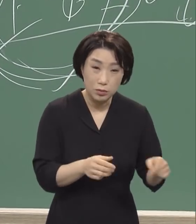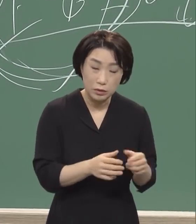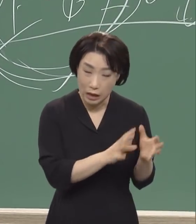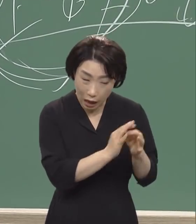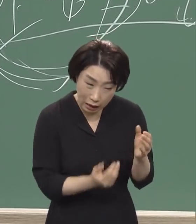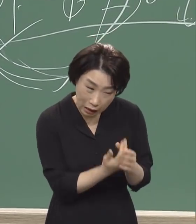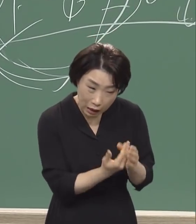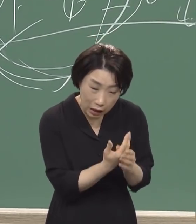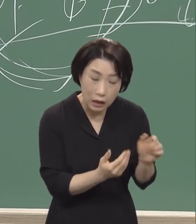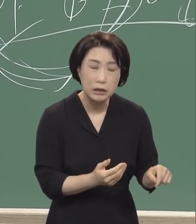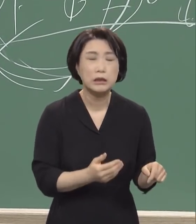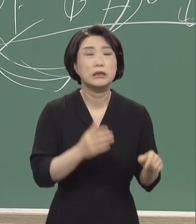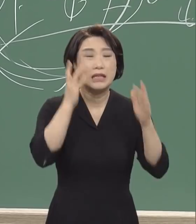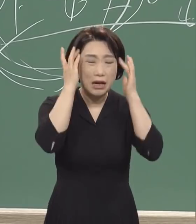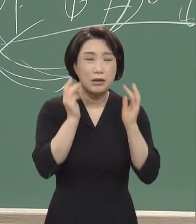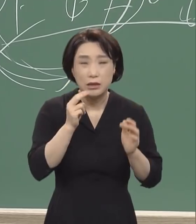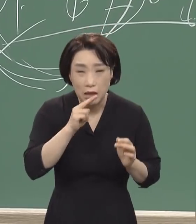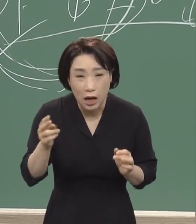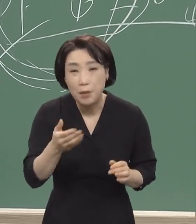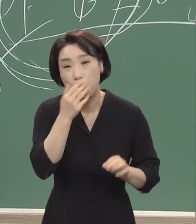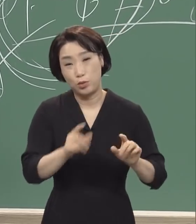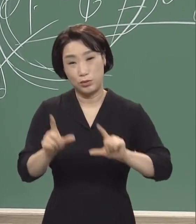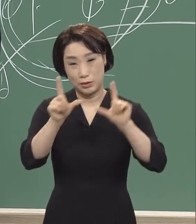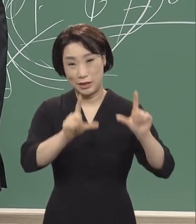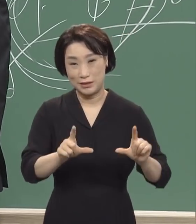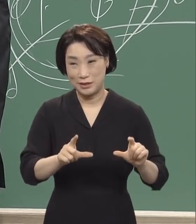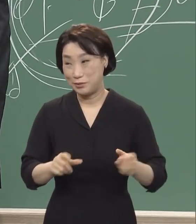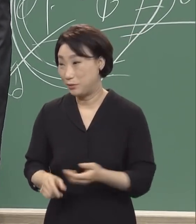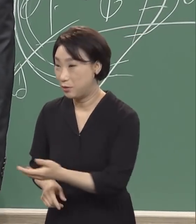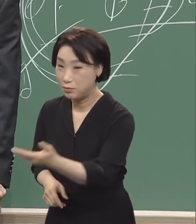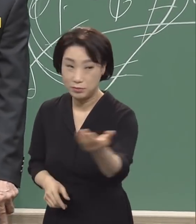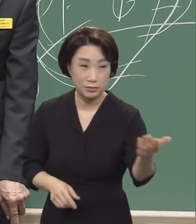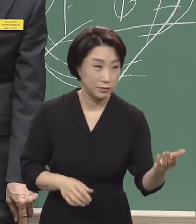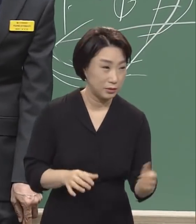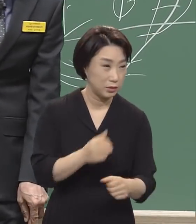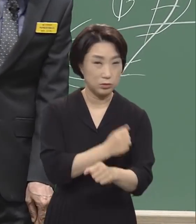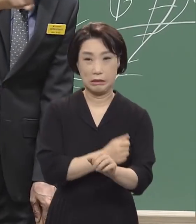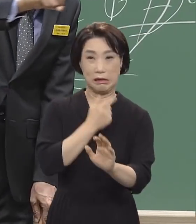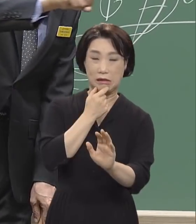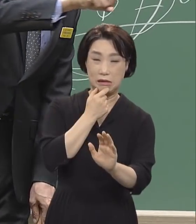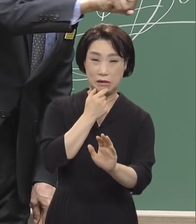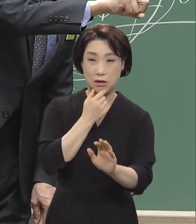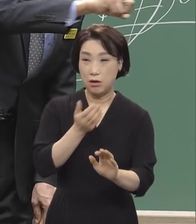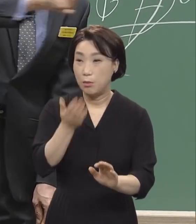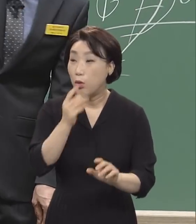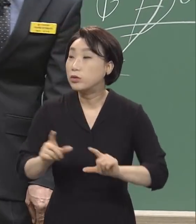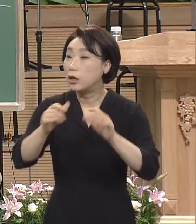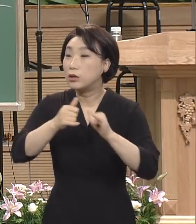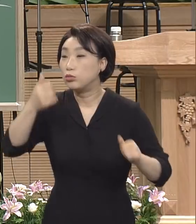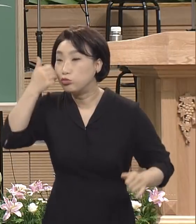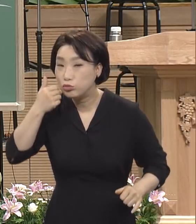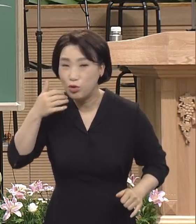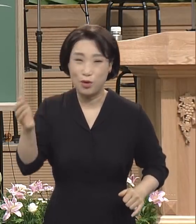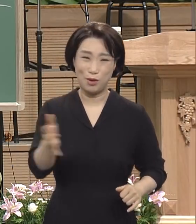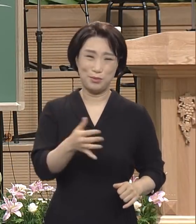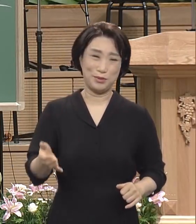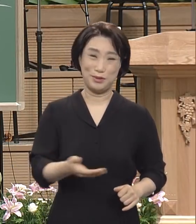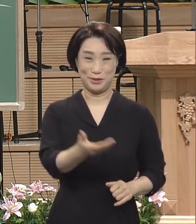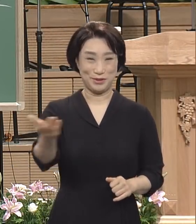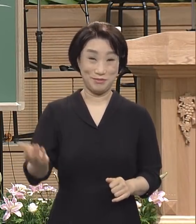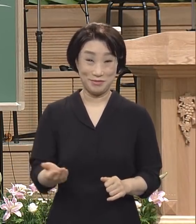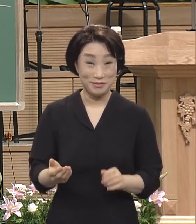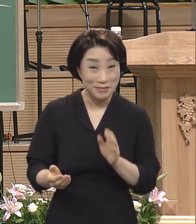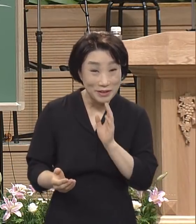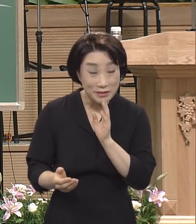피경은 먹고 산다 이렇게 말했어요. 그런데 여기 수구 안고 먹고 사는 사람은 어디 있습니까. 수구 안고. 이렇게 먹고